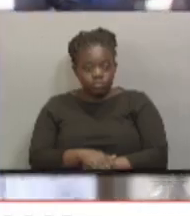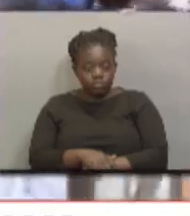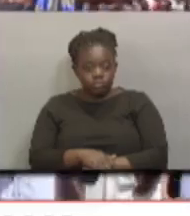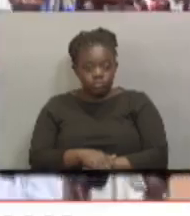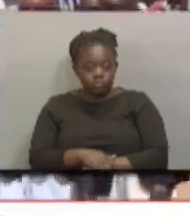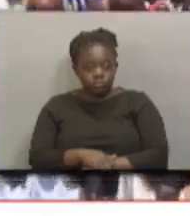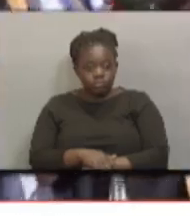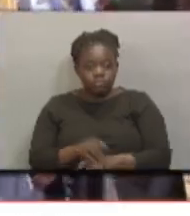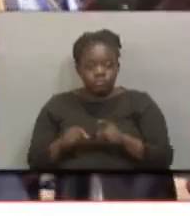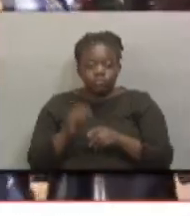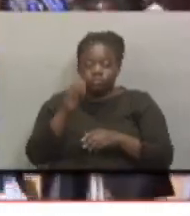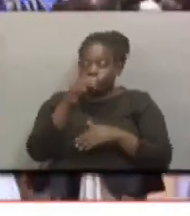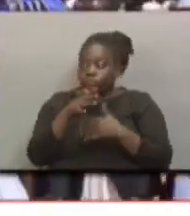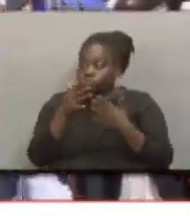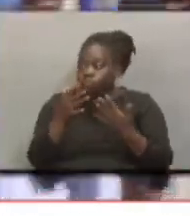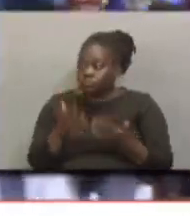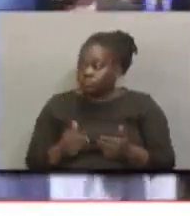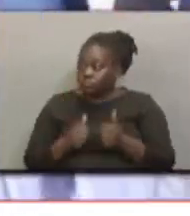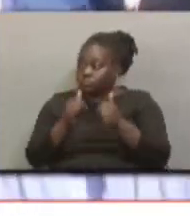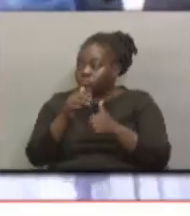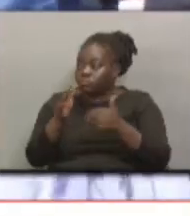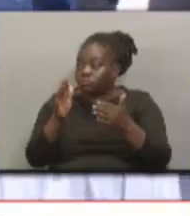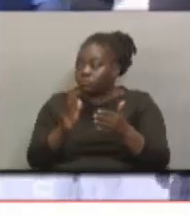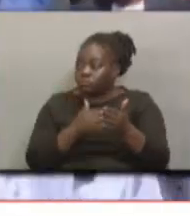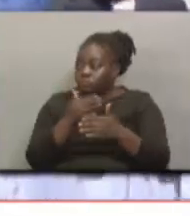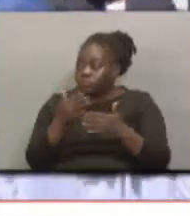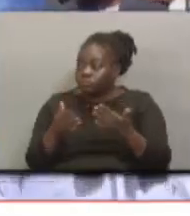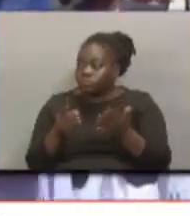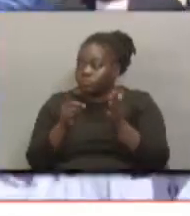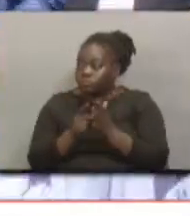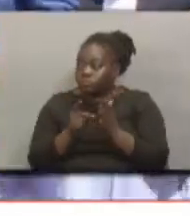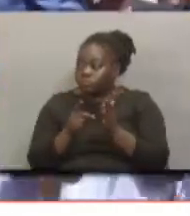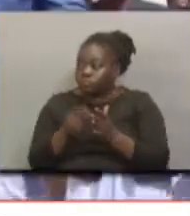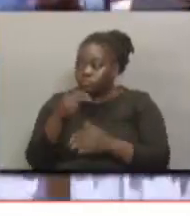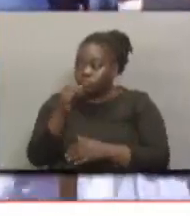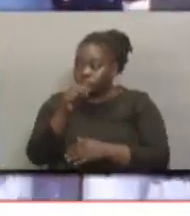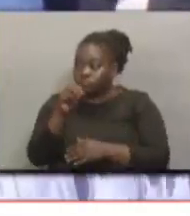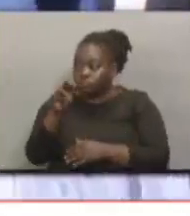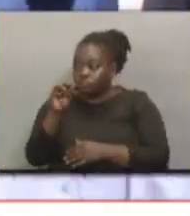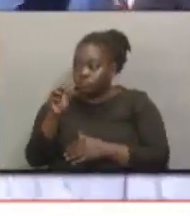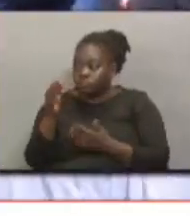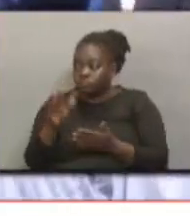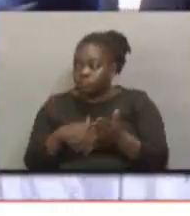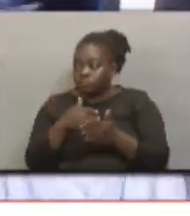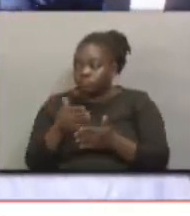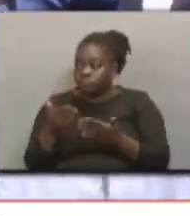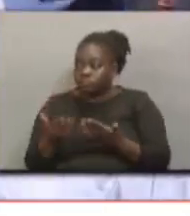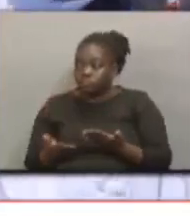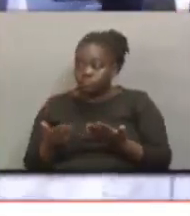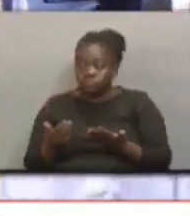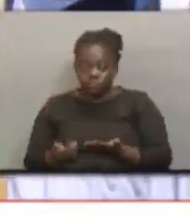Rautha nayo oluvannyuma afulumye nga awerekeddwako omuyimbi Dr. Hildeman era ng'ayimbye ennyimba ezikyamudde